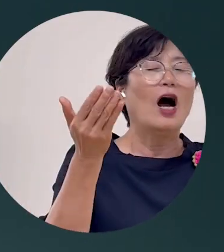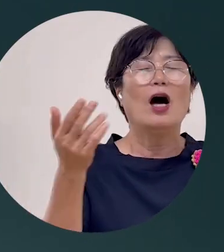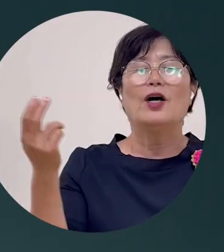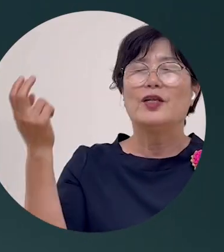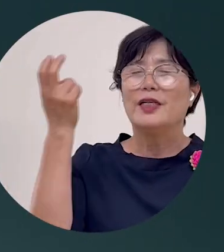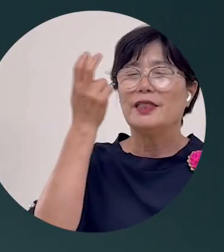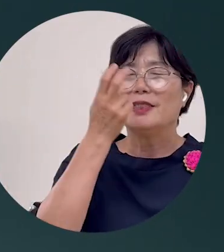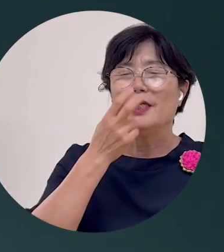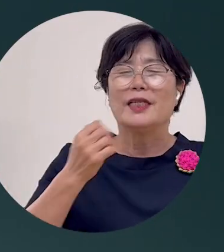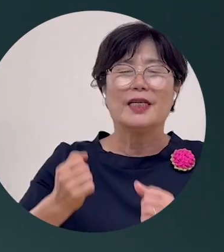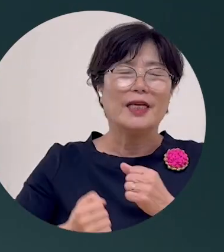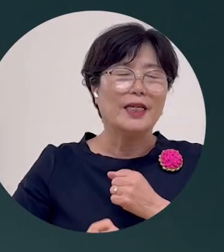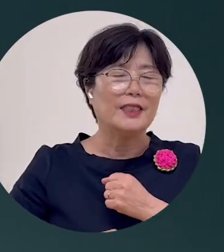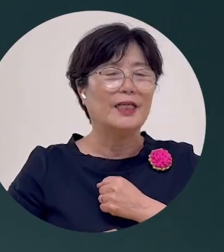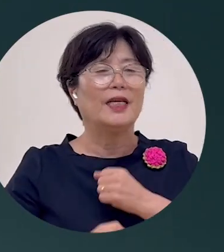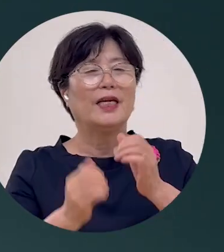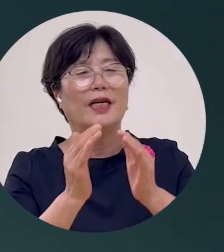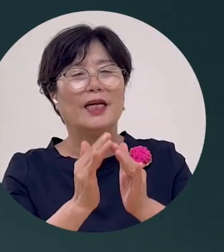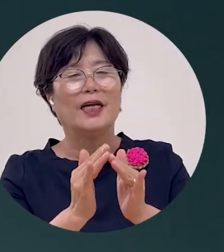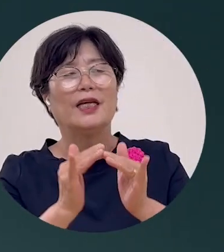하나님은 너를